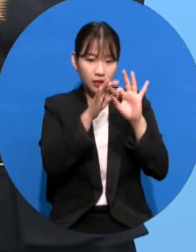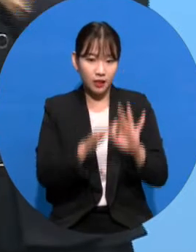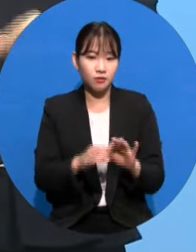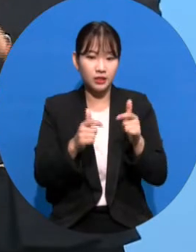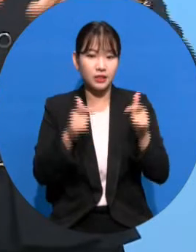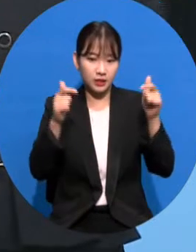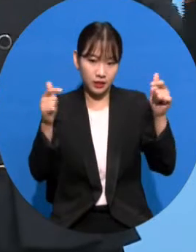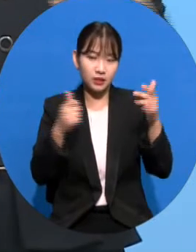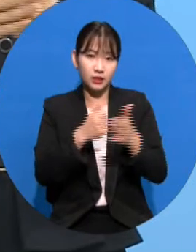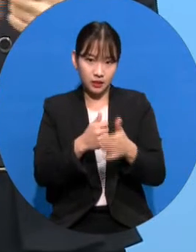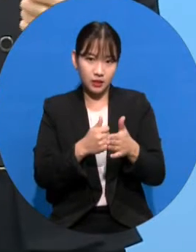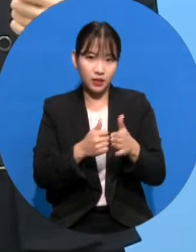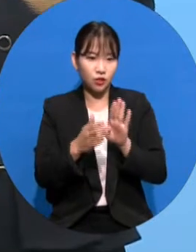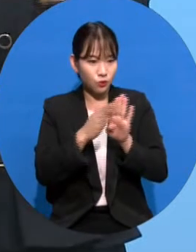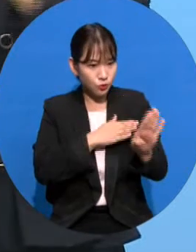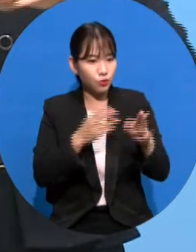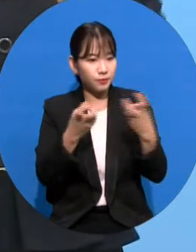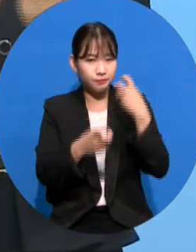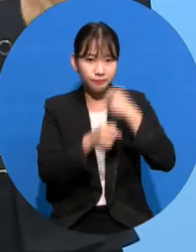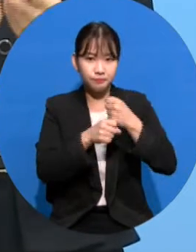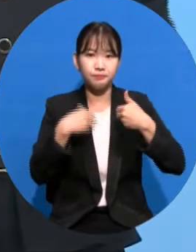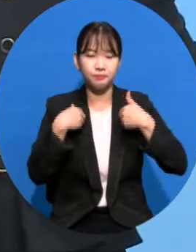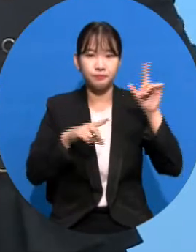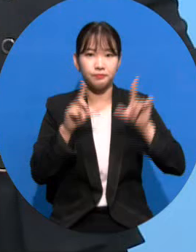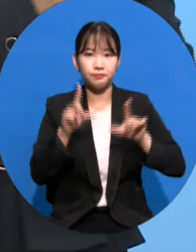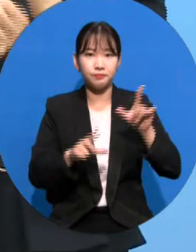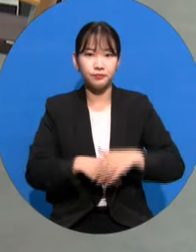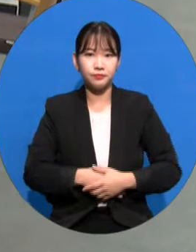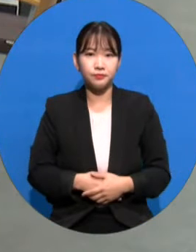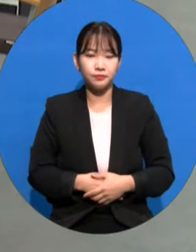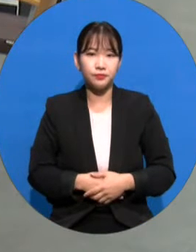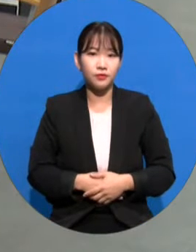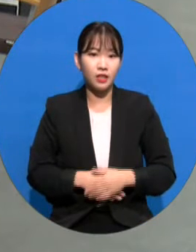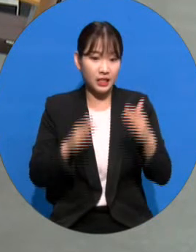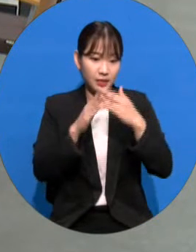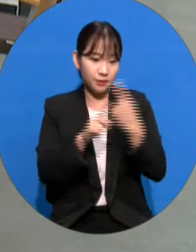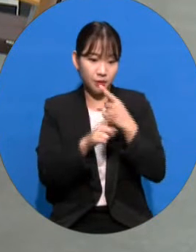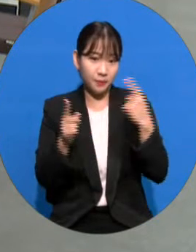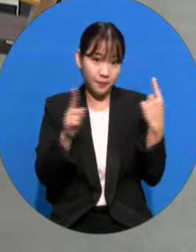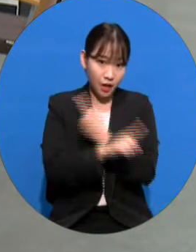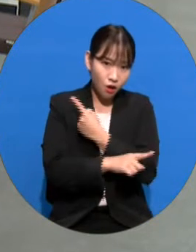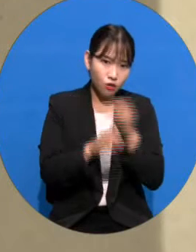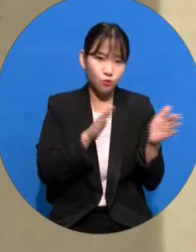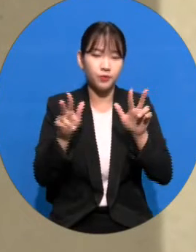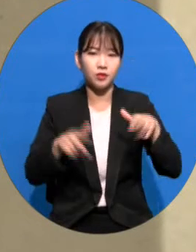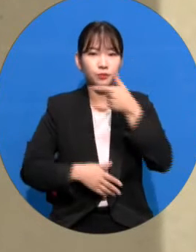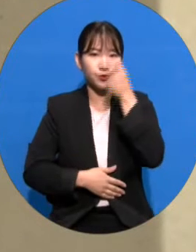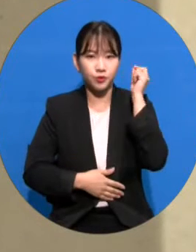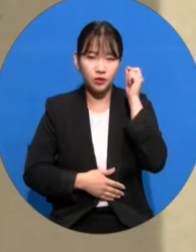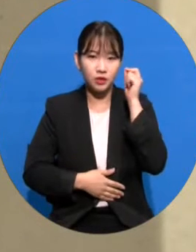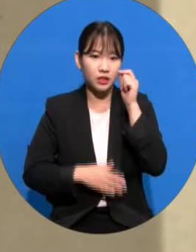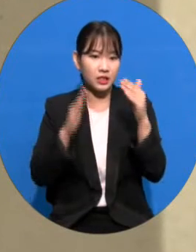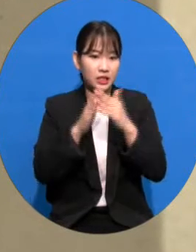증가하고 있어 후속 대책 마련이 필요한 실정입니다 재택 첼로 전환 할 준비도 아직은 부족합니다